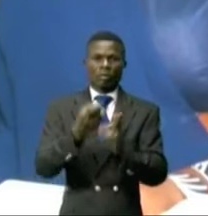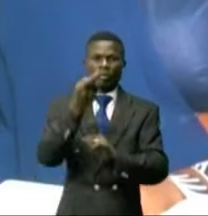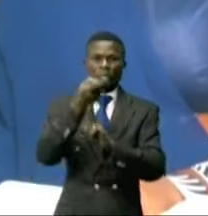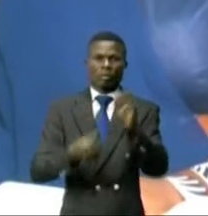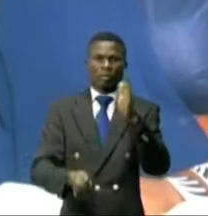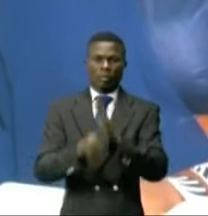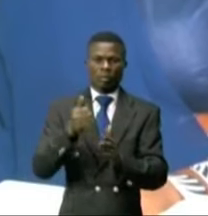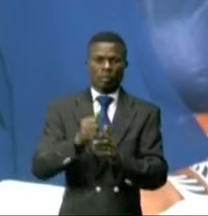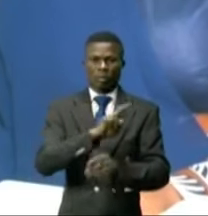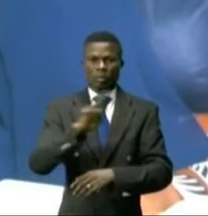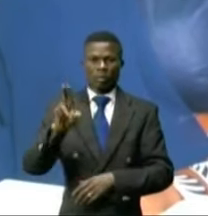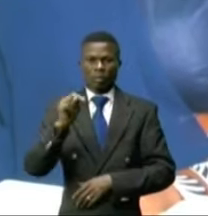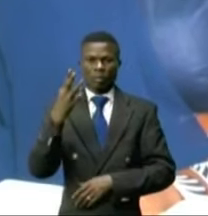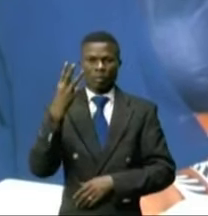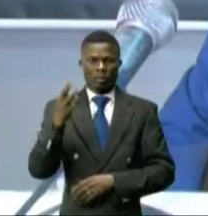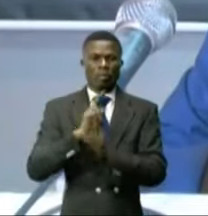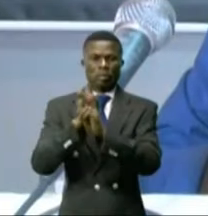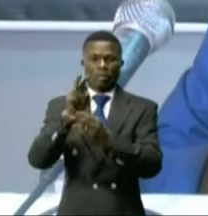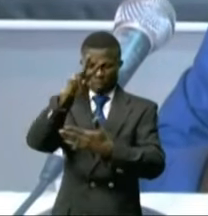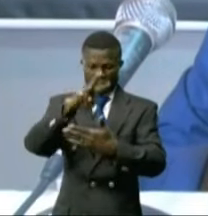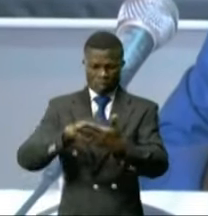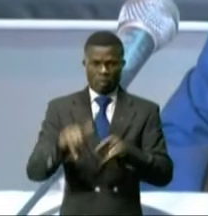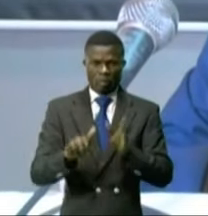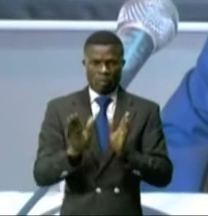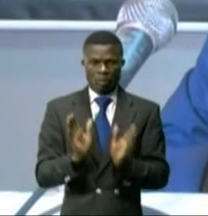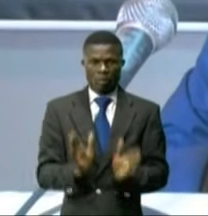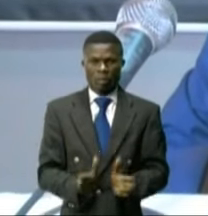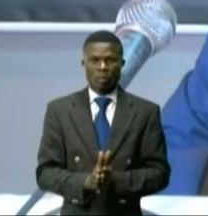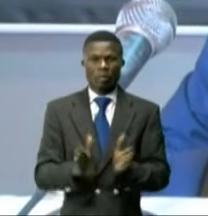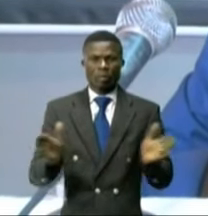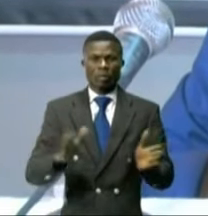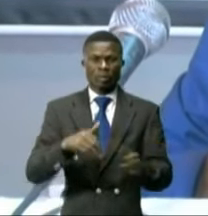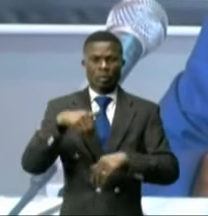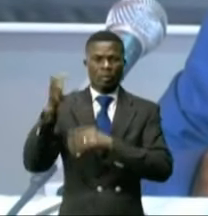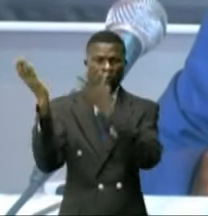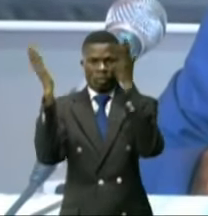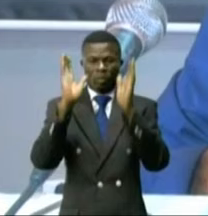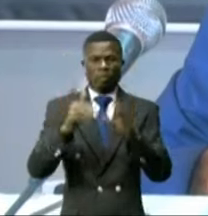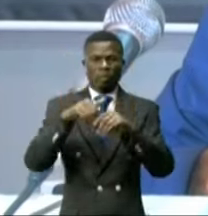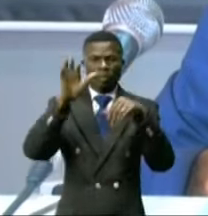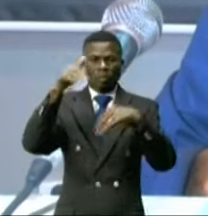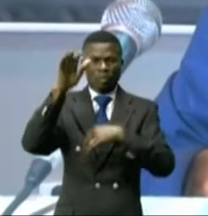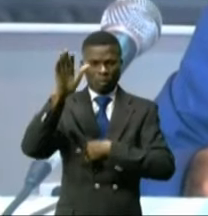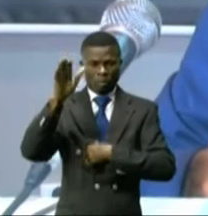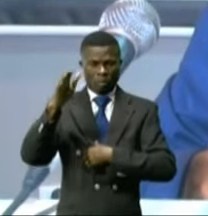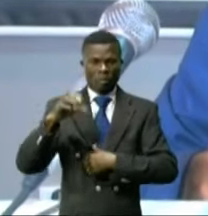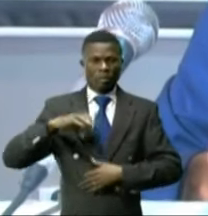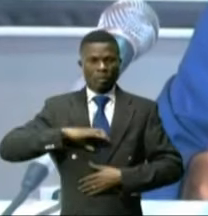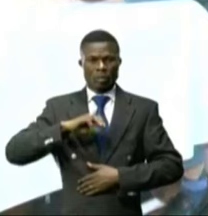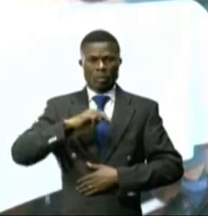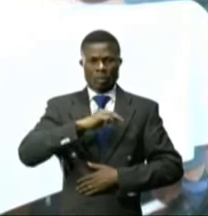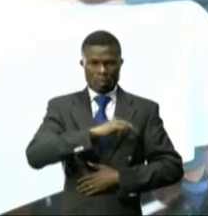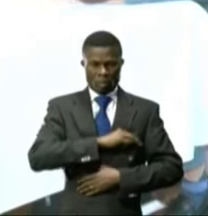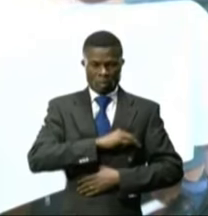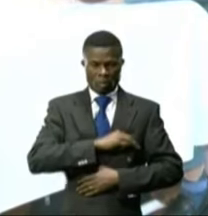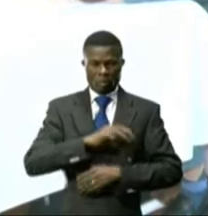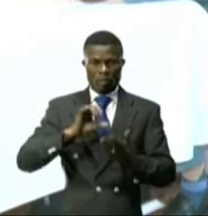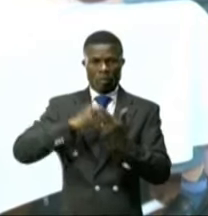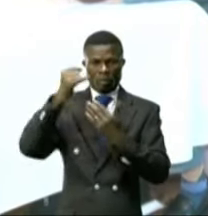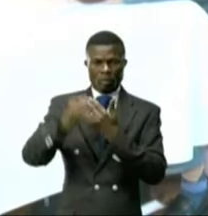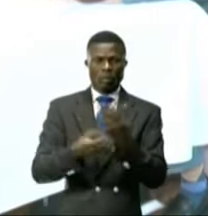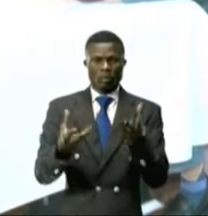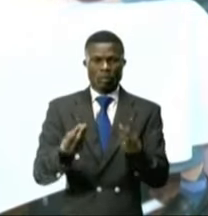2023, rapport lu par le secrétaire général au commerce extérieur. Le membre du comité interministériel de pilotage du projet